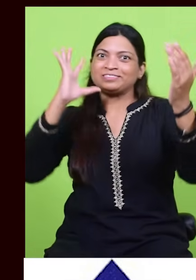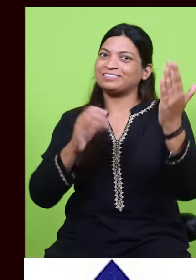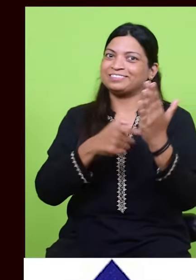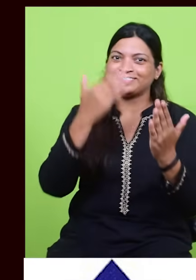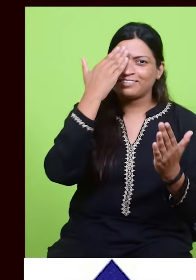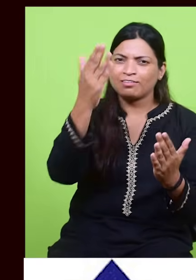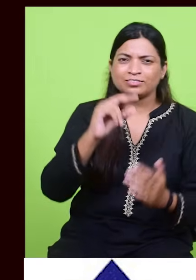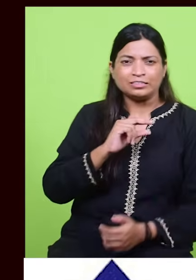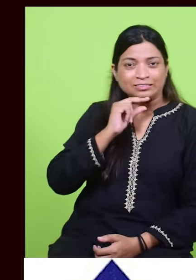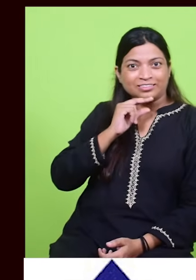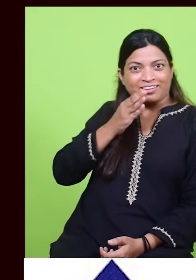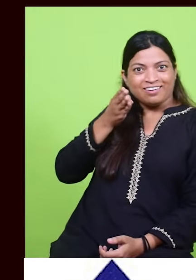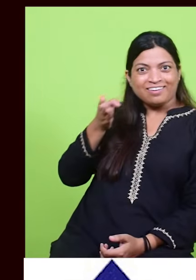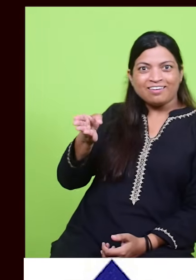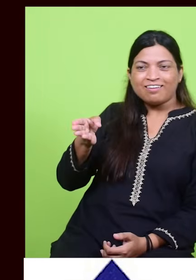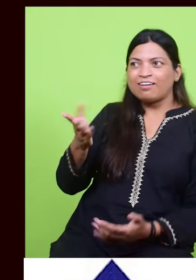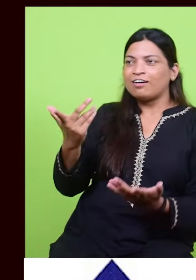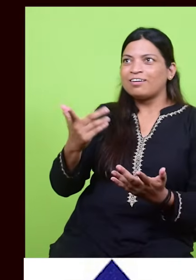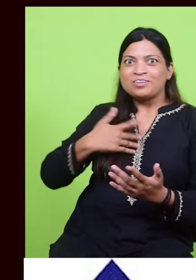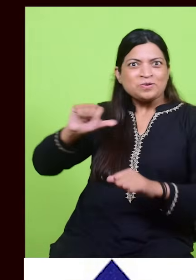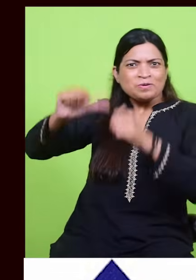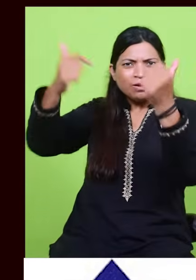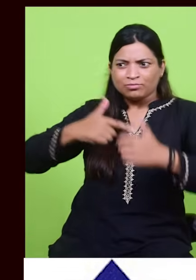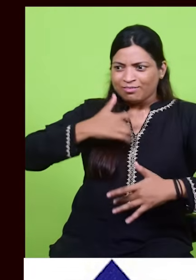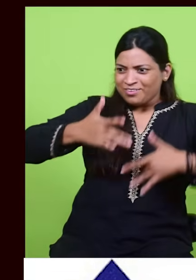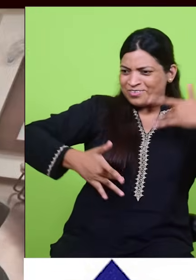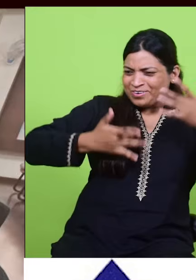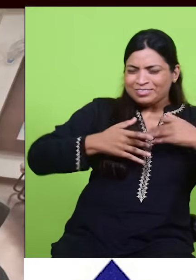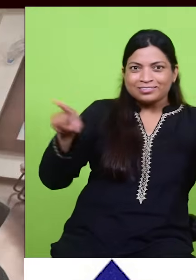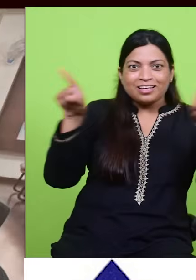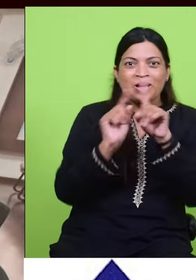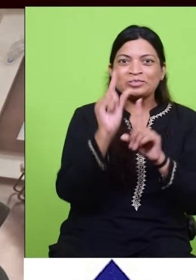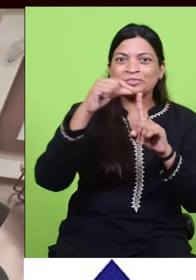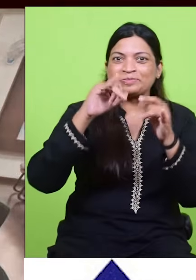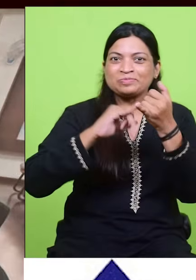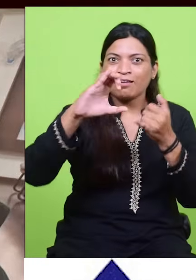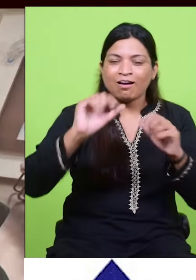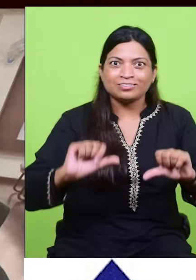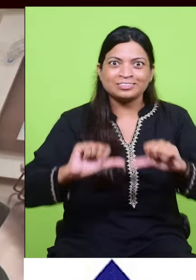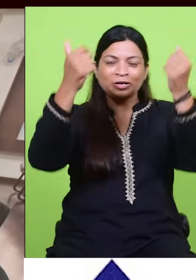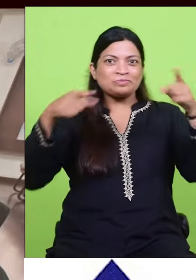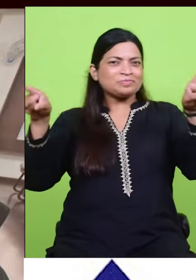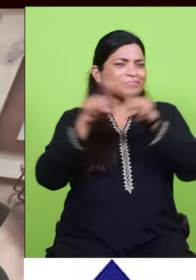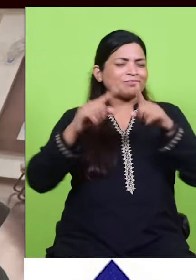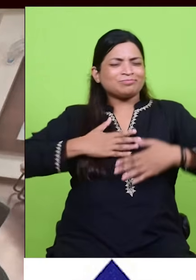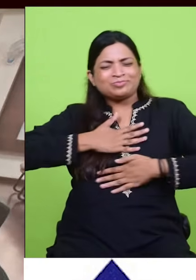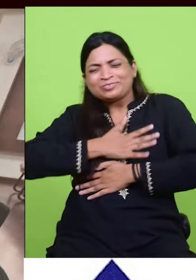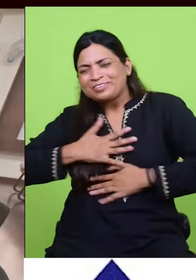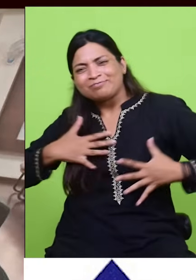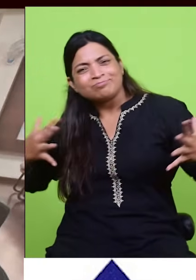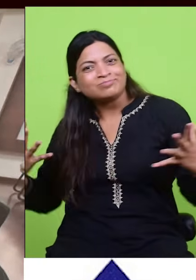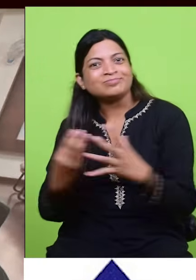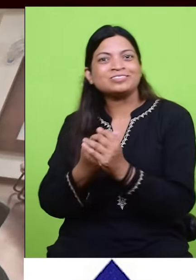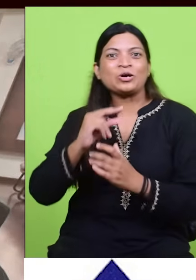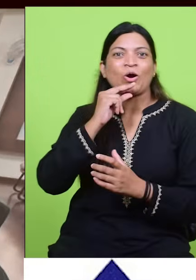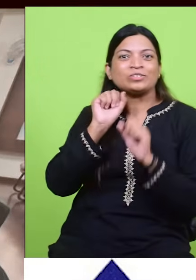के लिए तो ऐसा था कि जैसे मैं क्या बोलती हूँ, हमको ऐसा फील हो रहा था कि शायद वो यूपीएससी के प्रीलिम्स क्लियर कर गई उस दिन। वो वाला मोमेंट था। हम